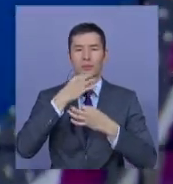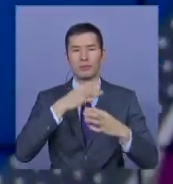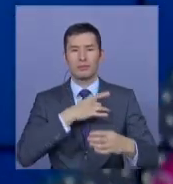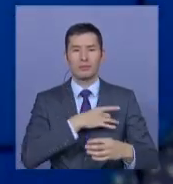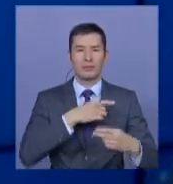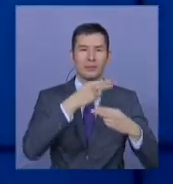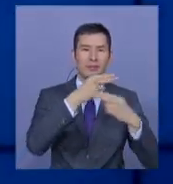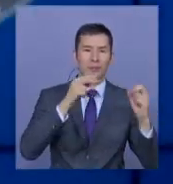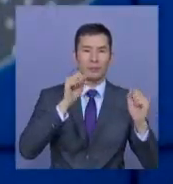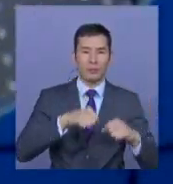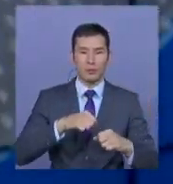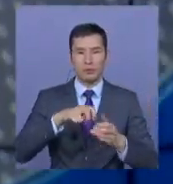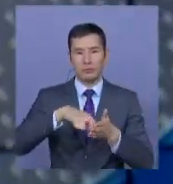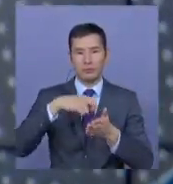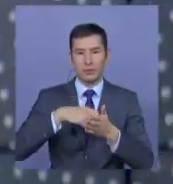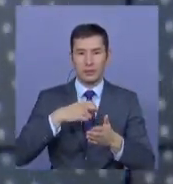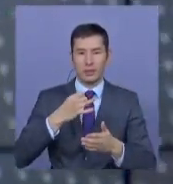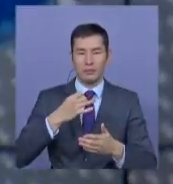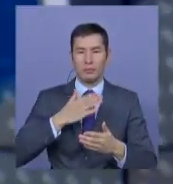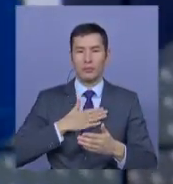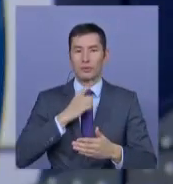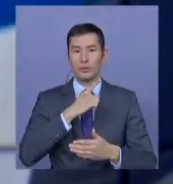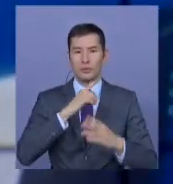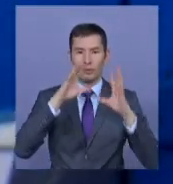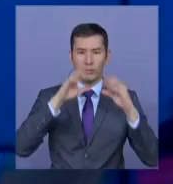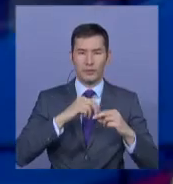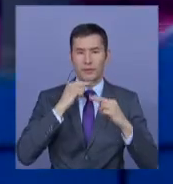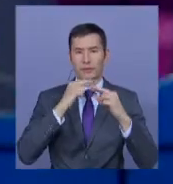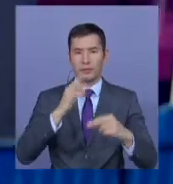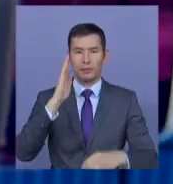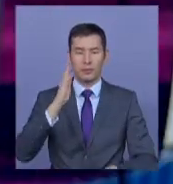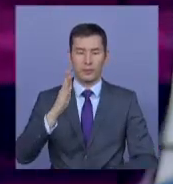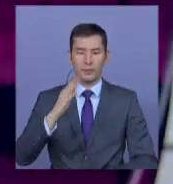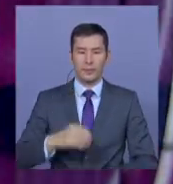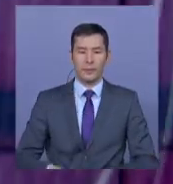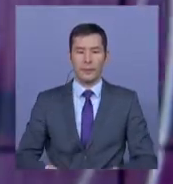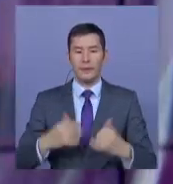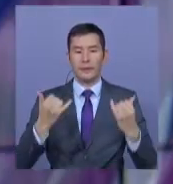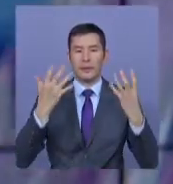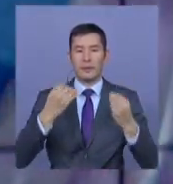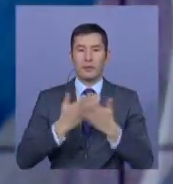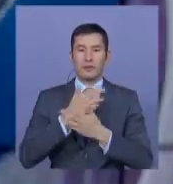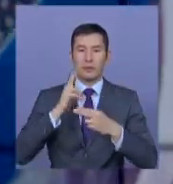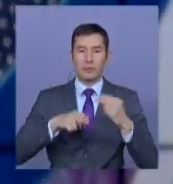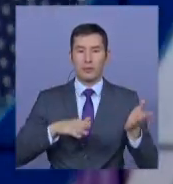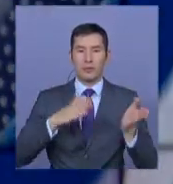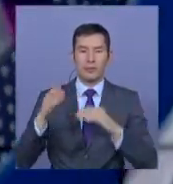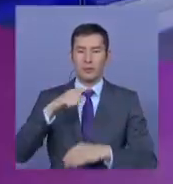экранда көрсетулі. Арна тілшілері әр хабарды ескерусіз қалдырмайды. Бүгінге